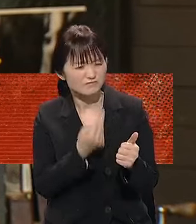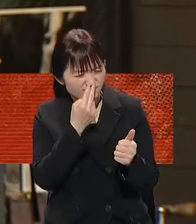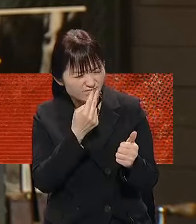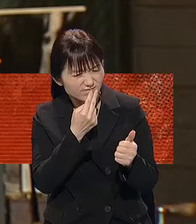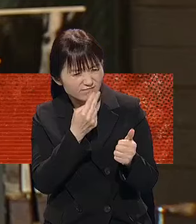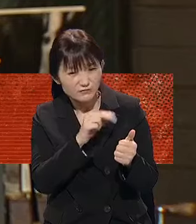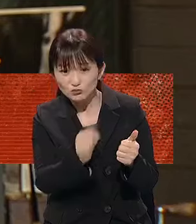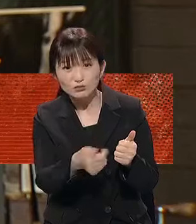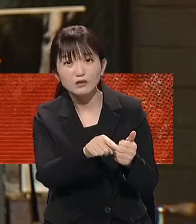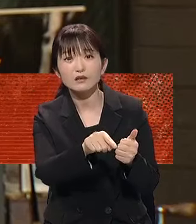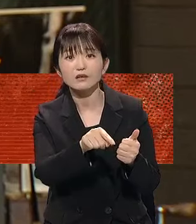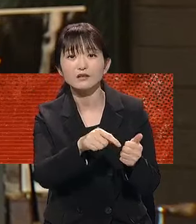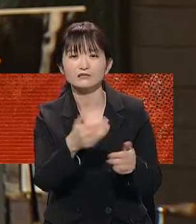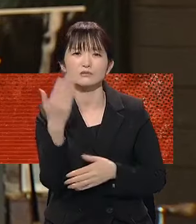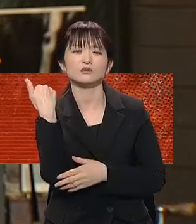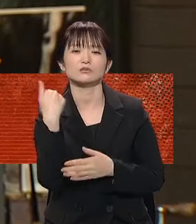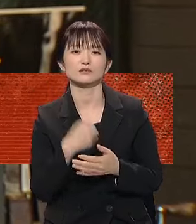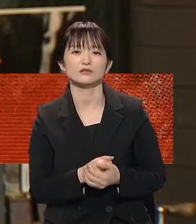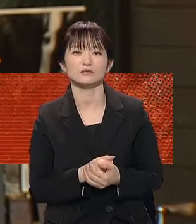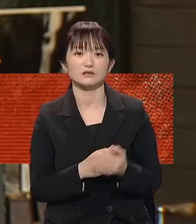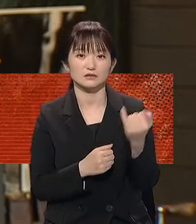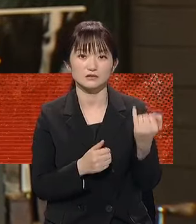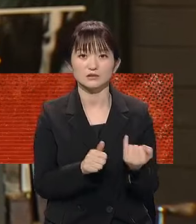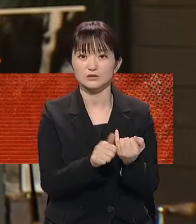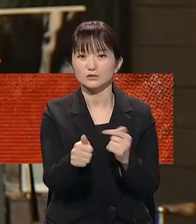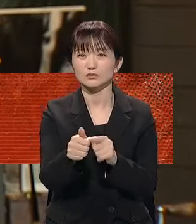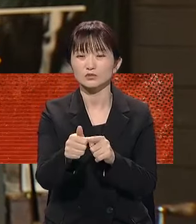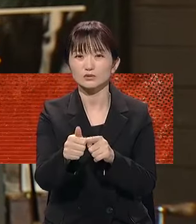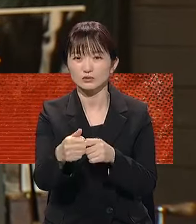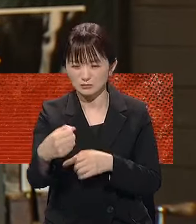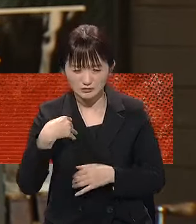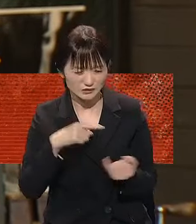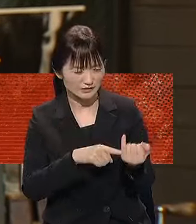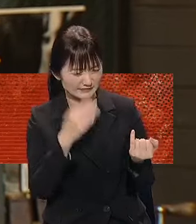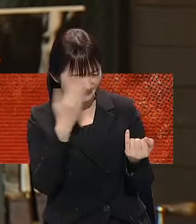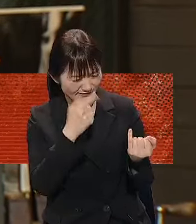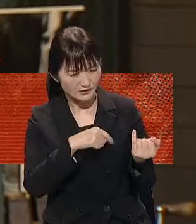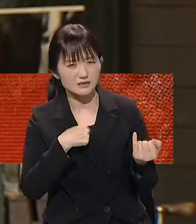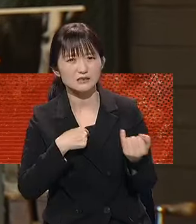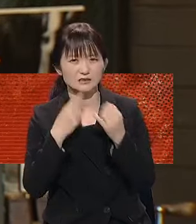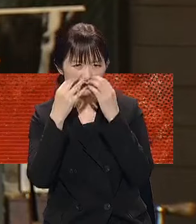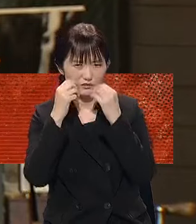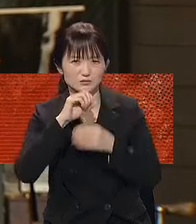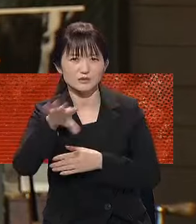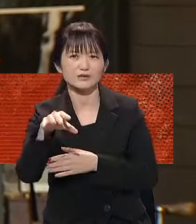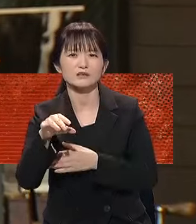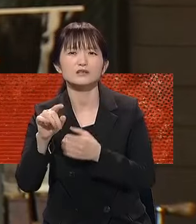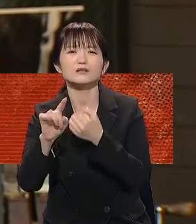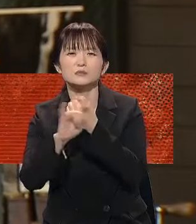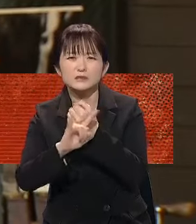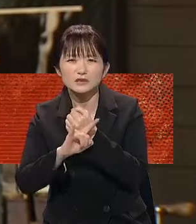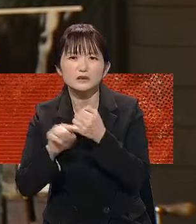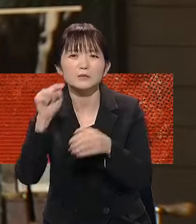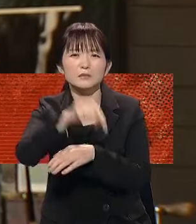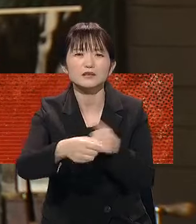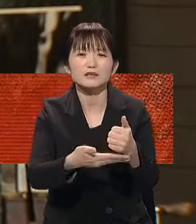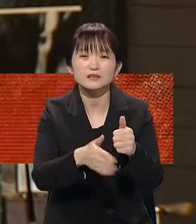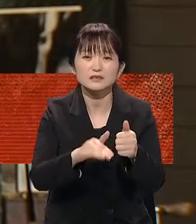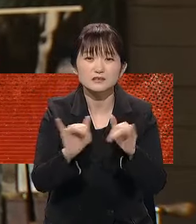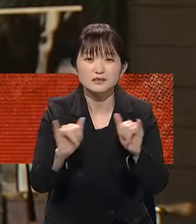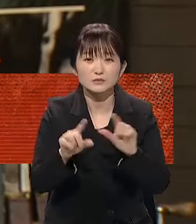죽어 그리고 저저번에 매제가 그러더라 네가 하도 깔끔 떨어서 자기 쓰레기 버린다는 피기로 박해 나가데 이게 사람